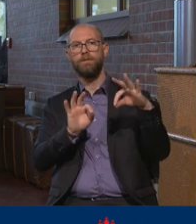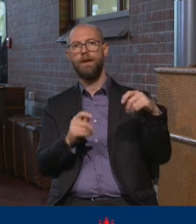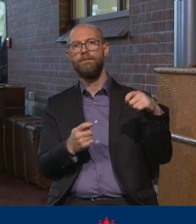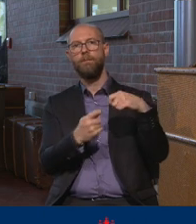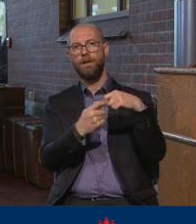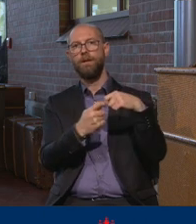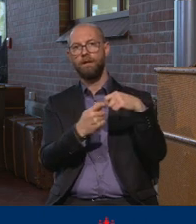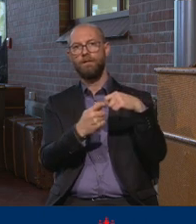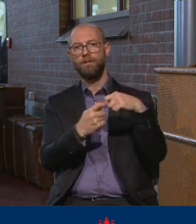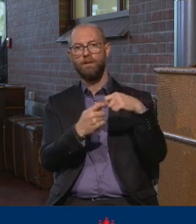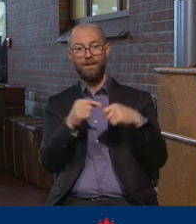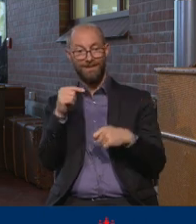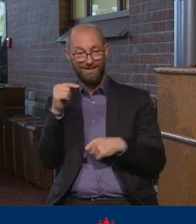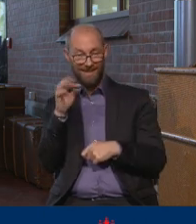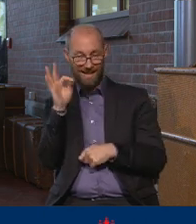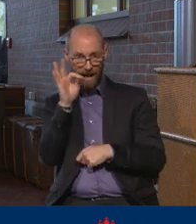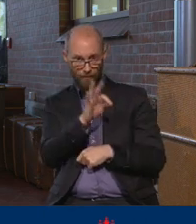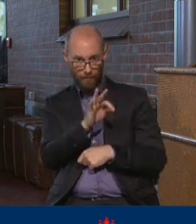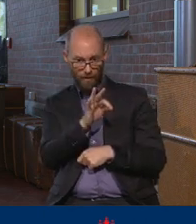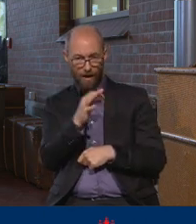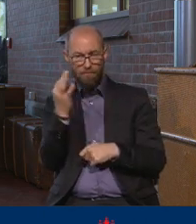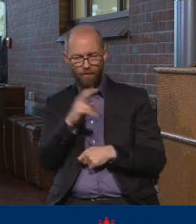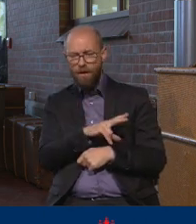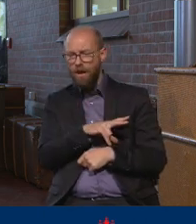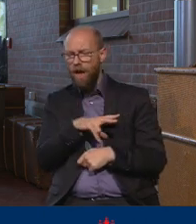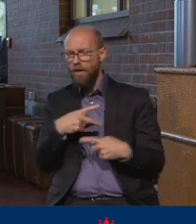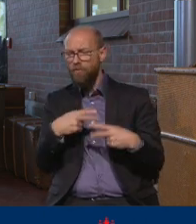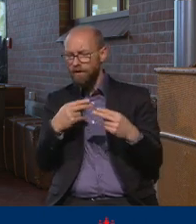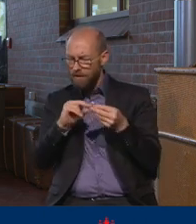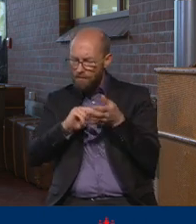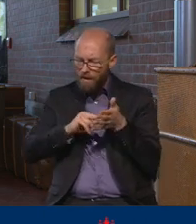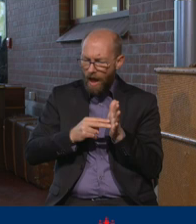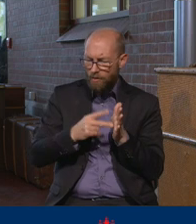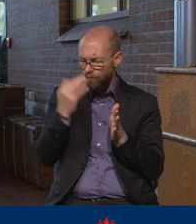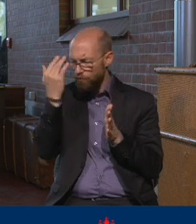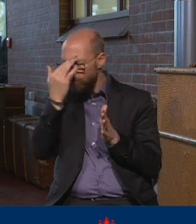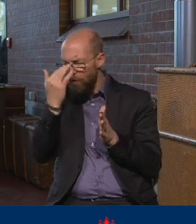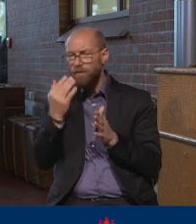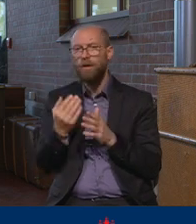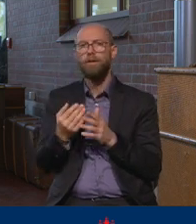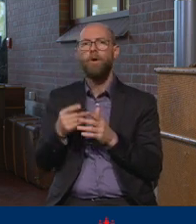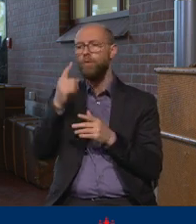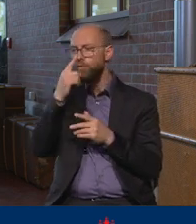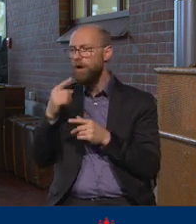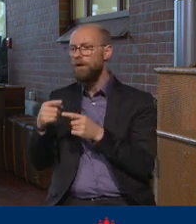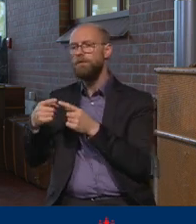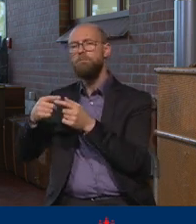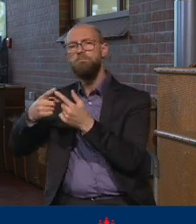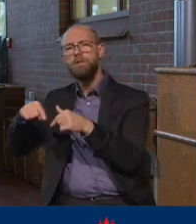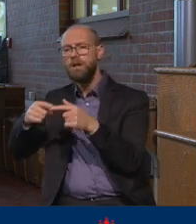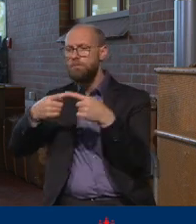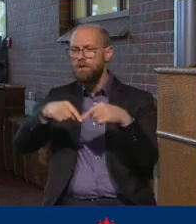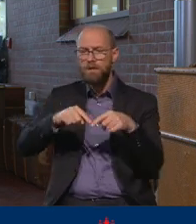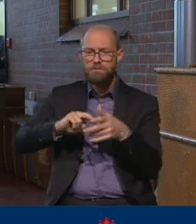erfordert langfristiges denken die zusammenarbeit über ressortgrenzen hinweg und ebenso einen lebendigen